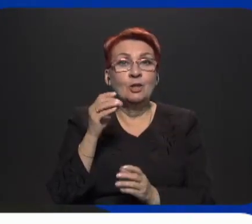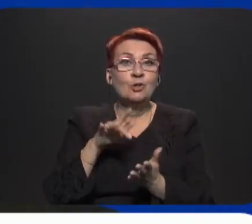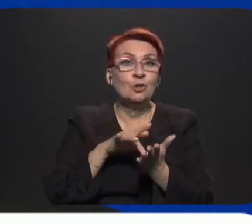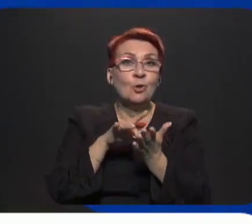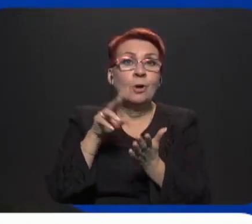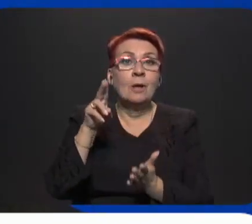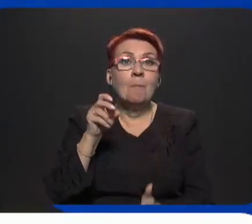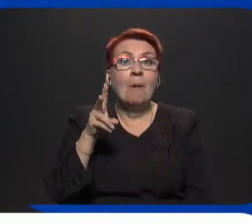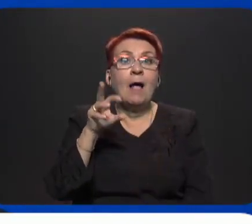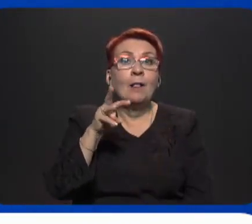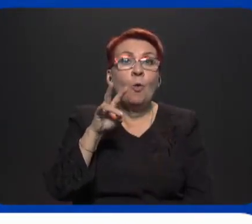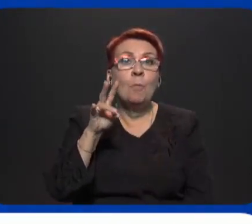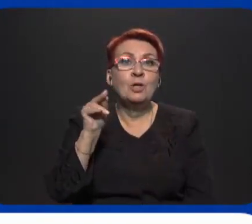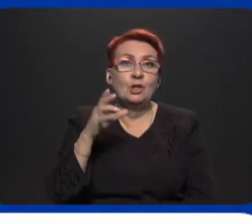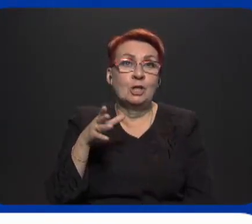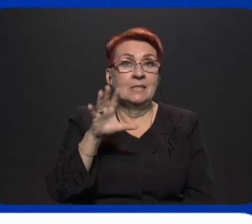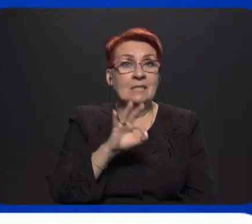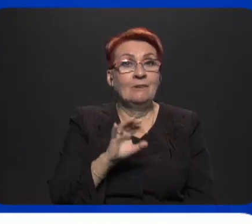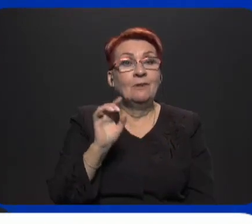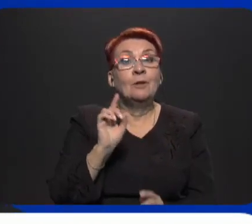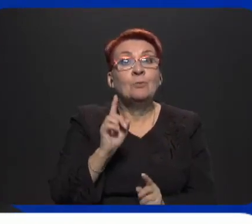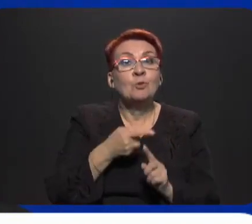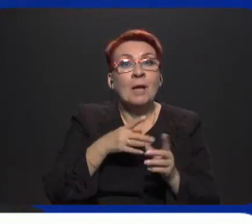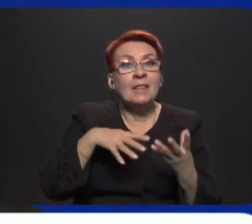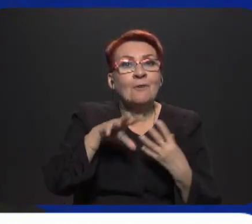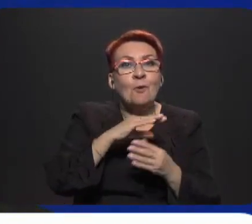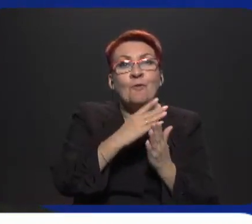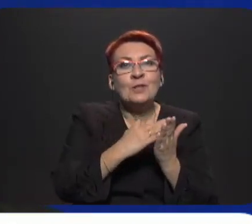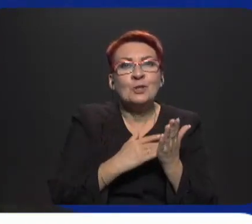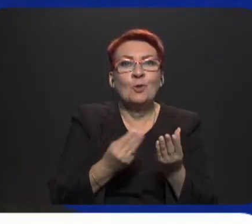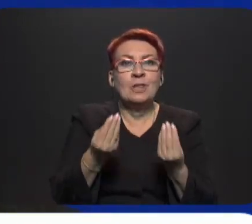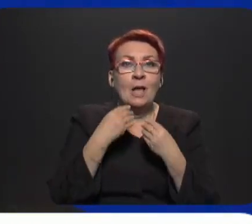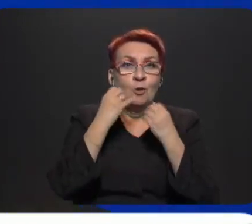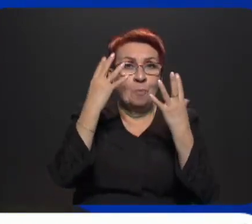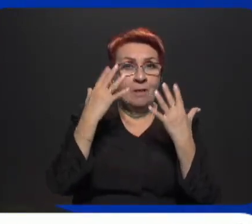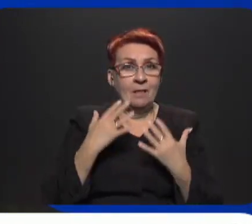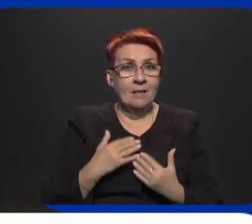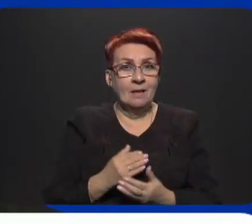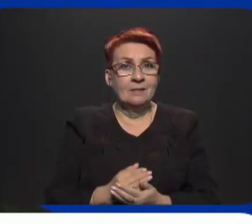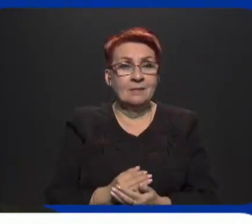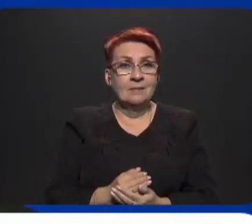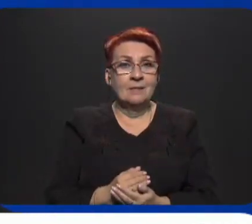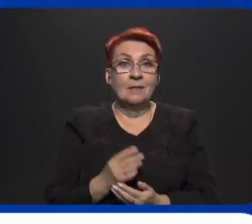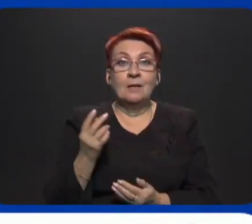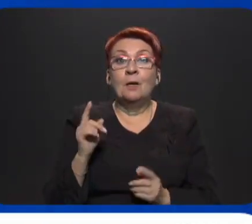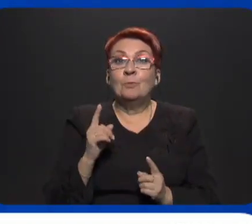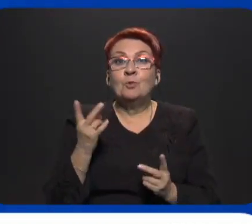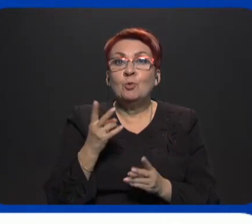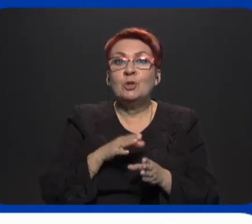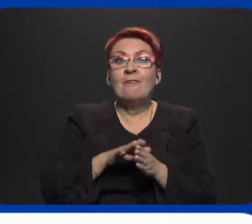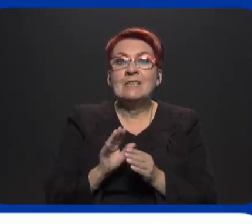паломничество. Почему же оно нам дает благодать? Почему иногда, когда у нас не хватает благодати, ее надо восполнять? Дело в том,